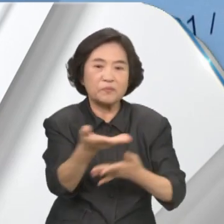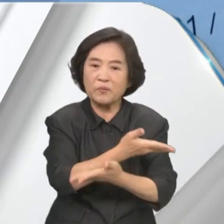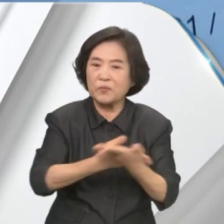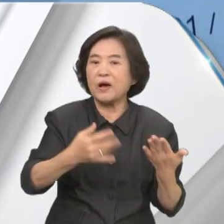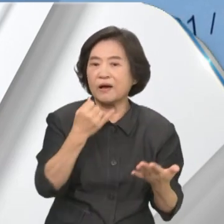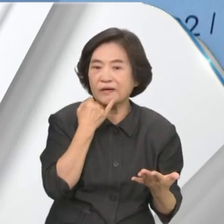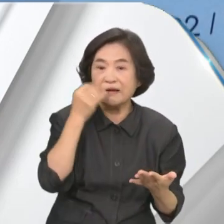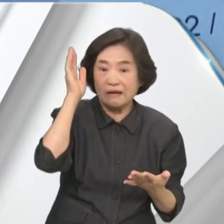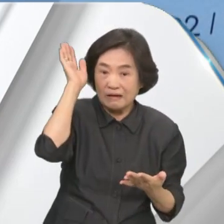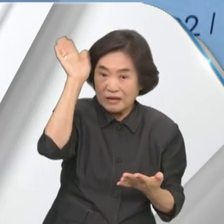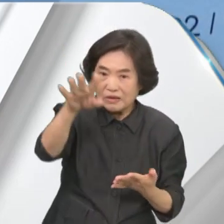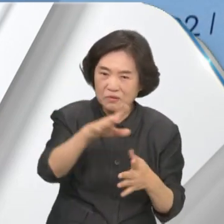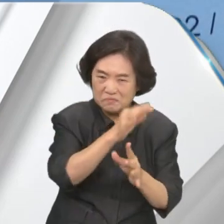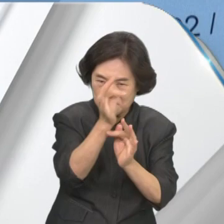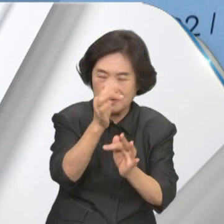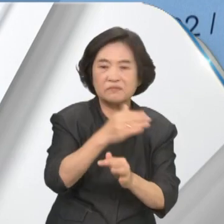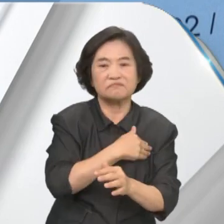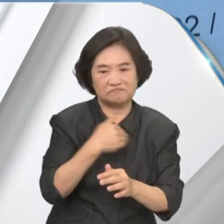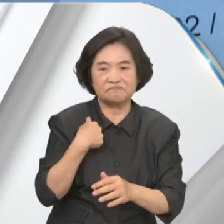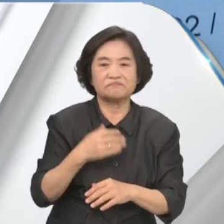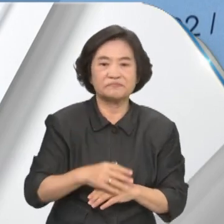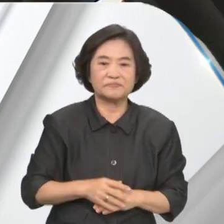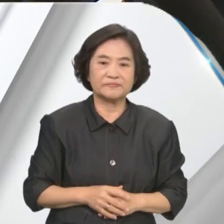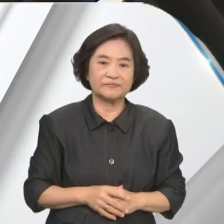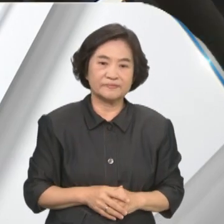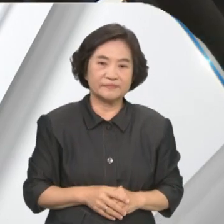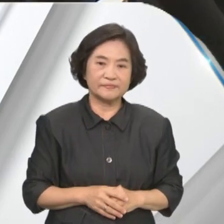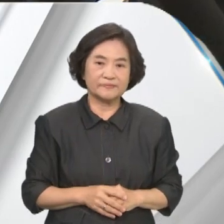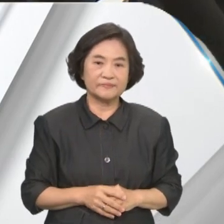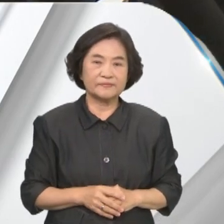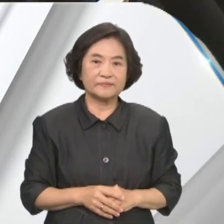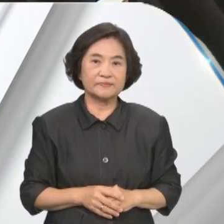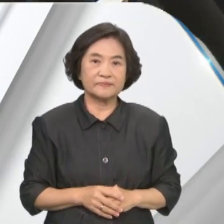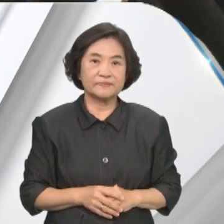流，未来会更加准。下个新闻，吴祥平、钟荣修，新竹台中报道。